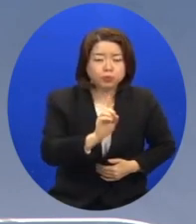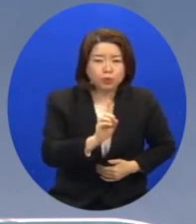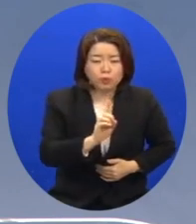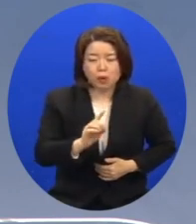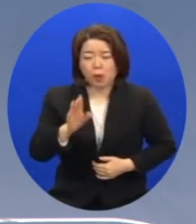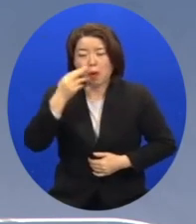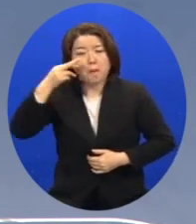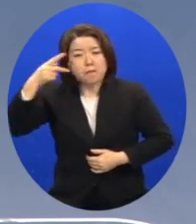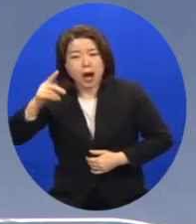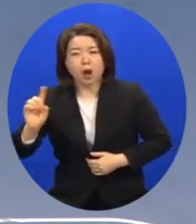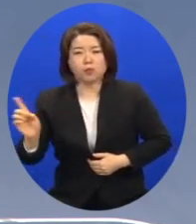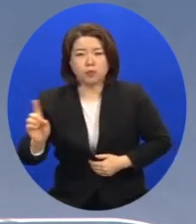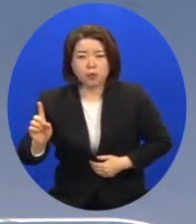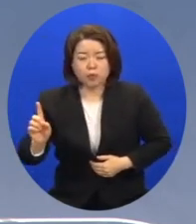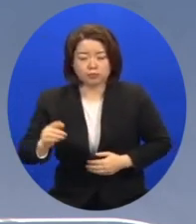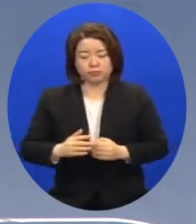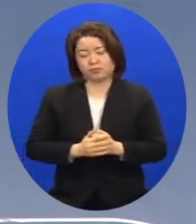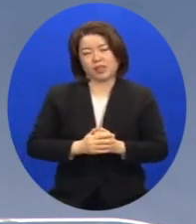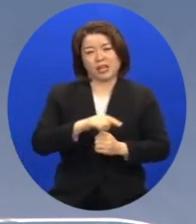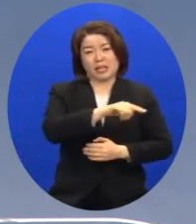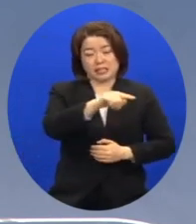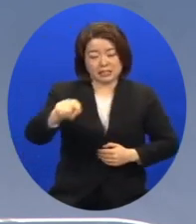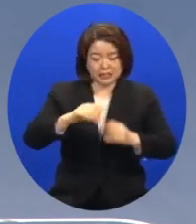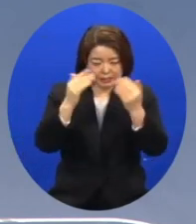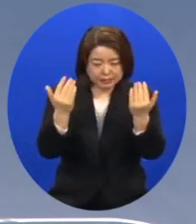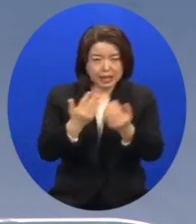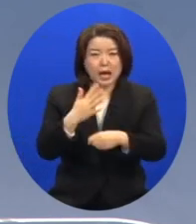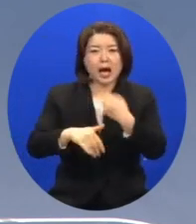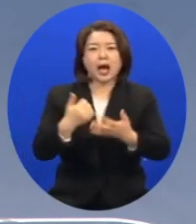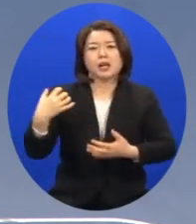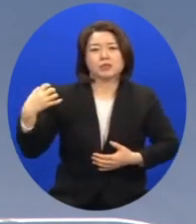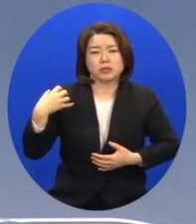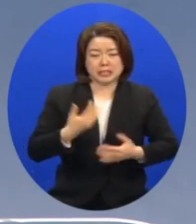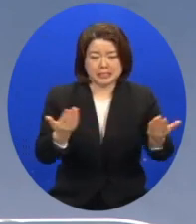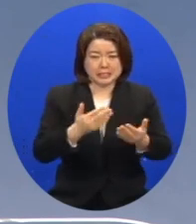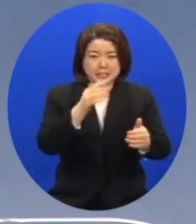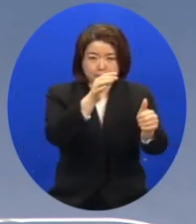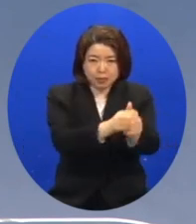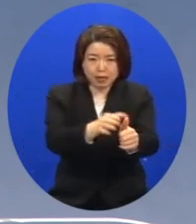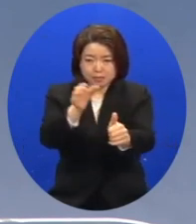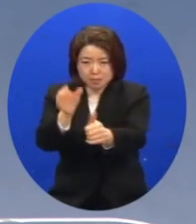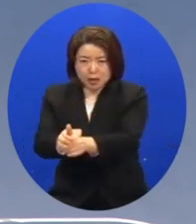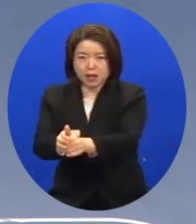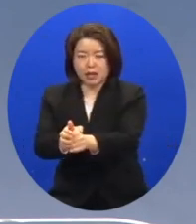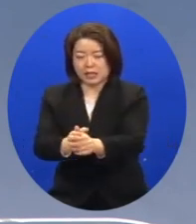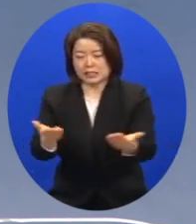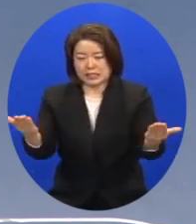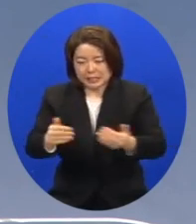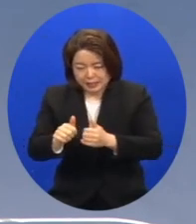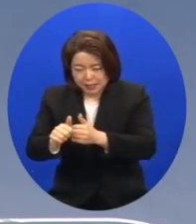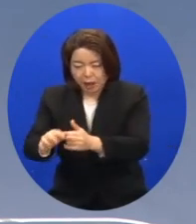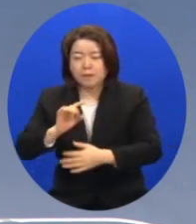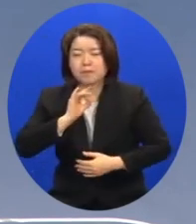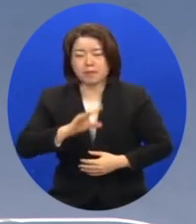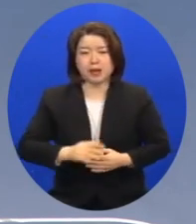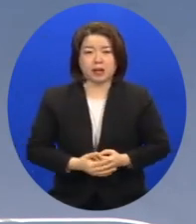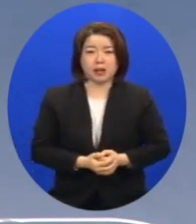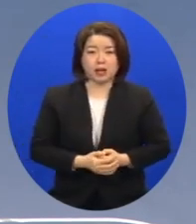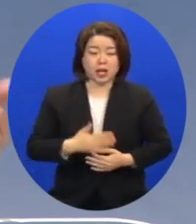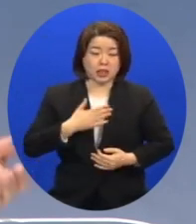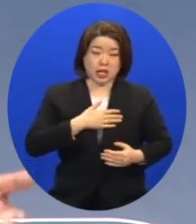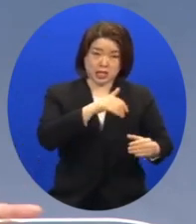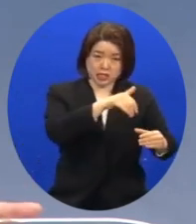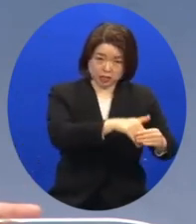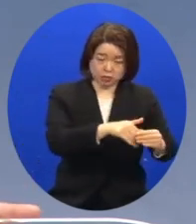나는 여러분을 믿게 한 일꾼들이 며 주님께서 우리에게 각각 맡겨 주신 대로 1 하였을 뿐입니다 나는 심고